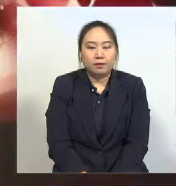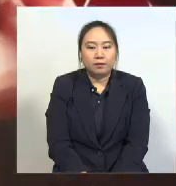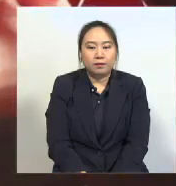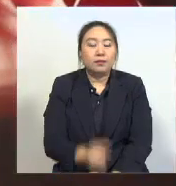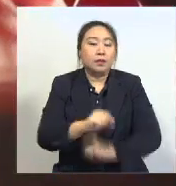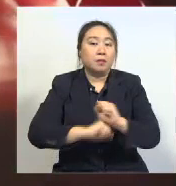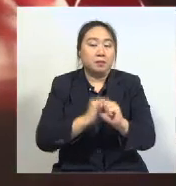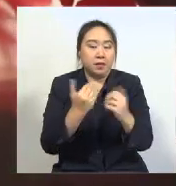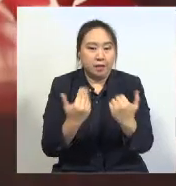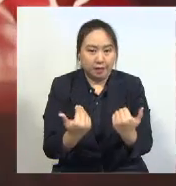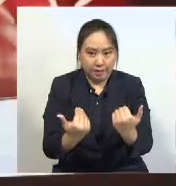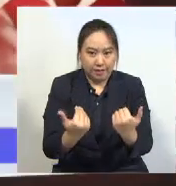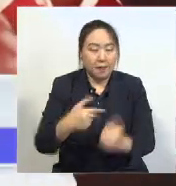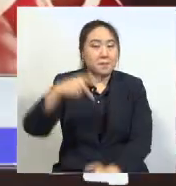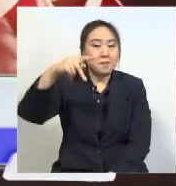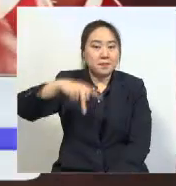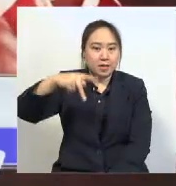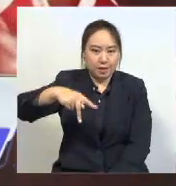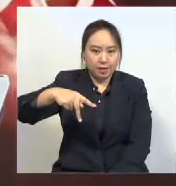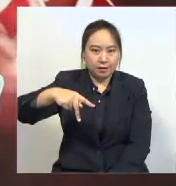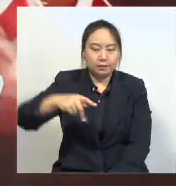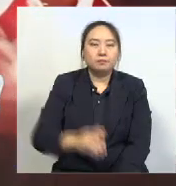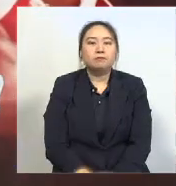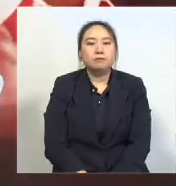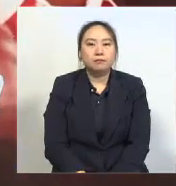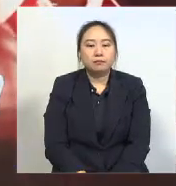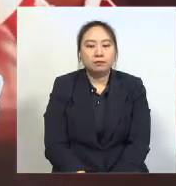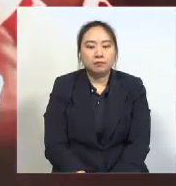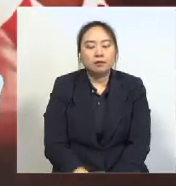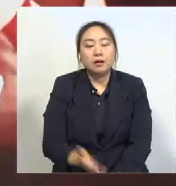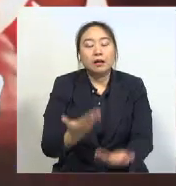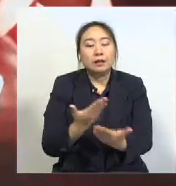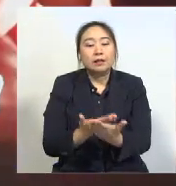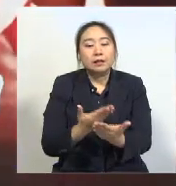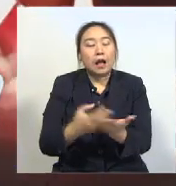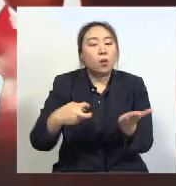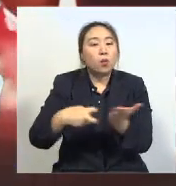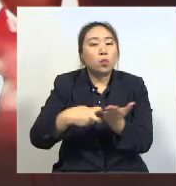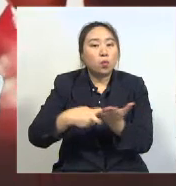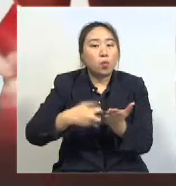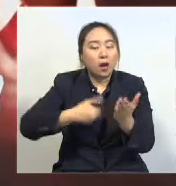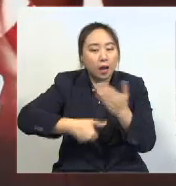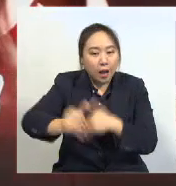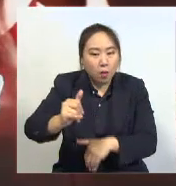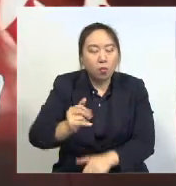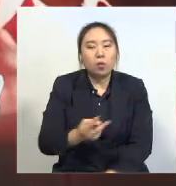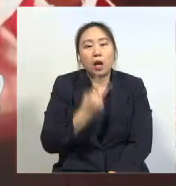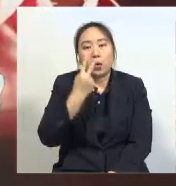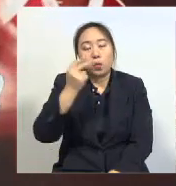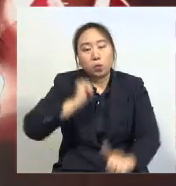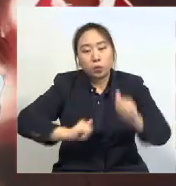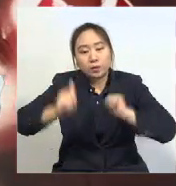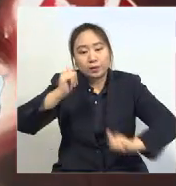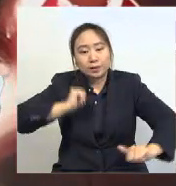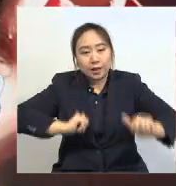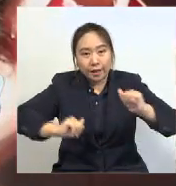ปีนี้มีความพิเศษนะครับเนื่องจากว่าทั้งค่าบัตรเข้างานนะครับรวมทั้งการชมแสดงแสงสี